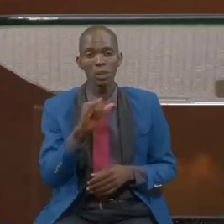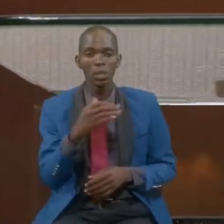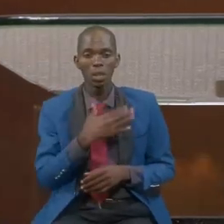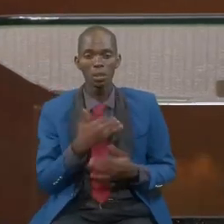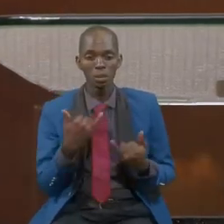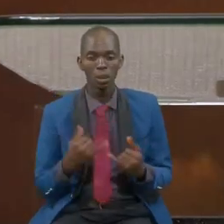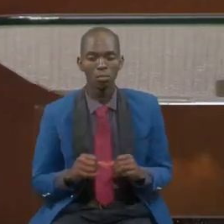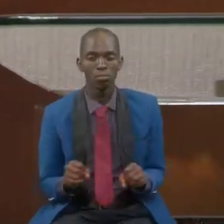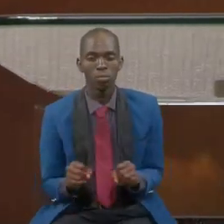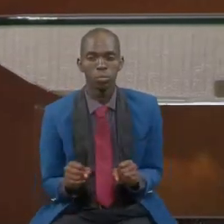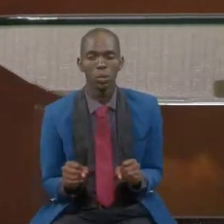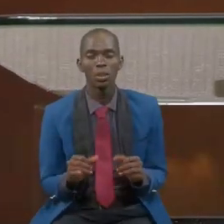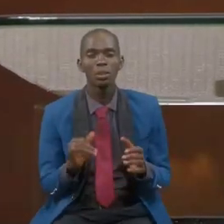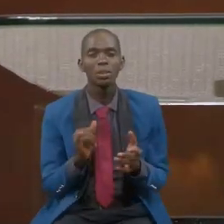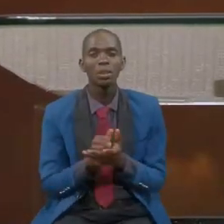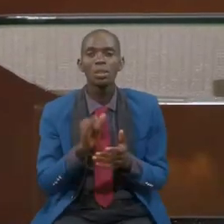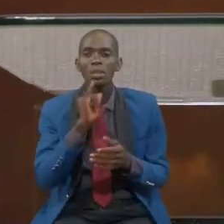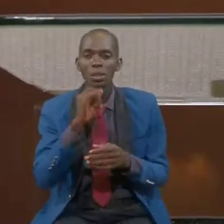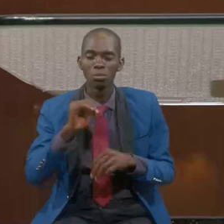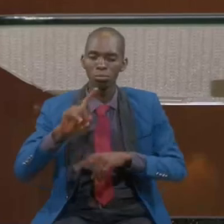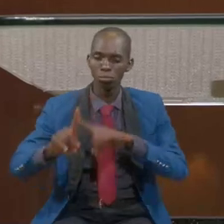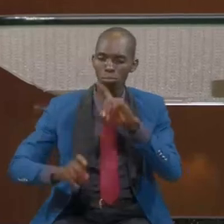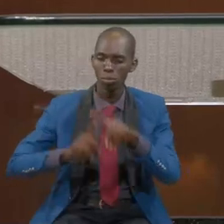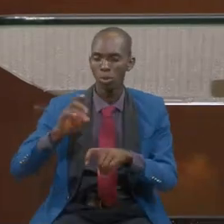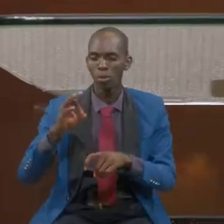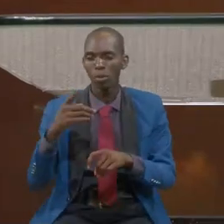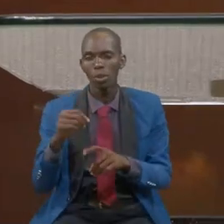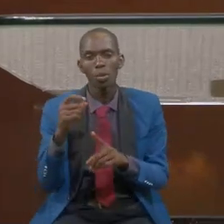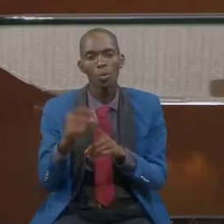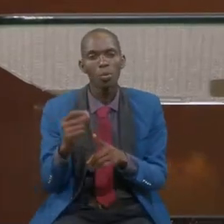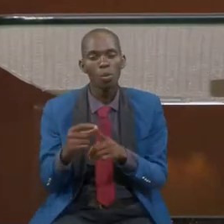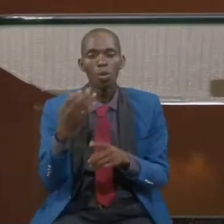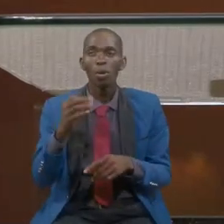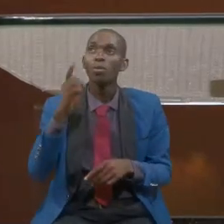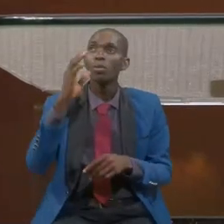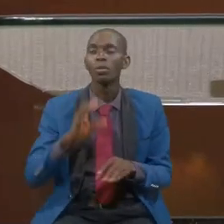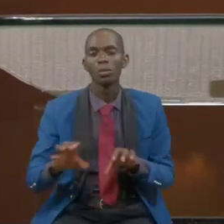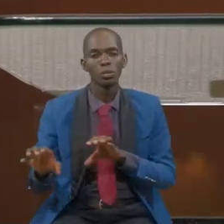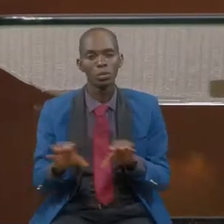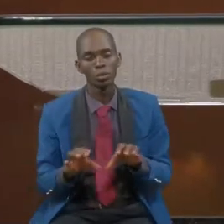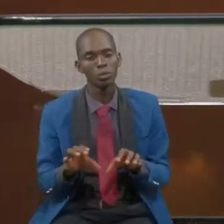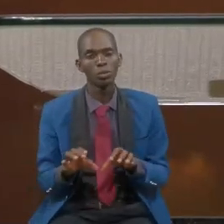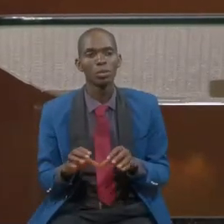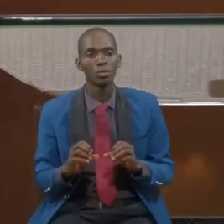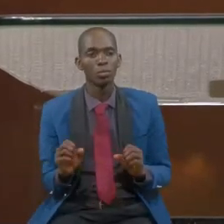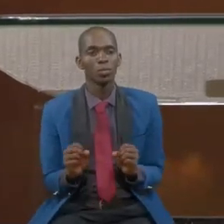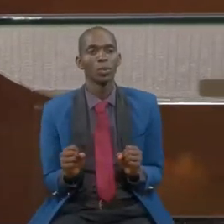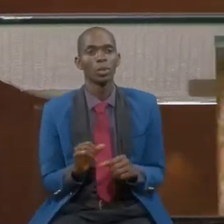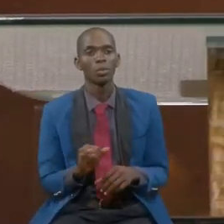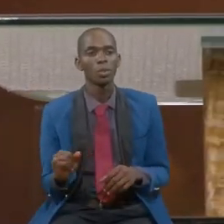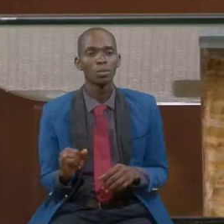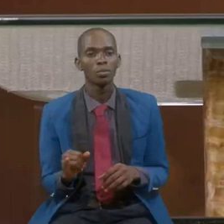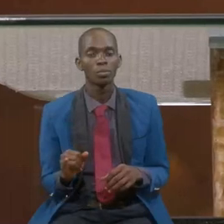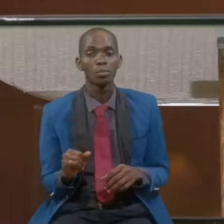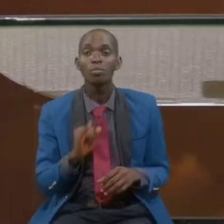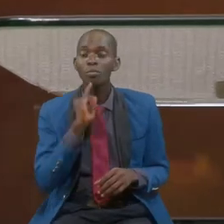étaient légers et il était il était effrayé c'est ce que la la Parole de Dieu fait il éprouve et